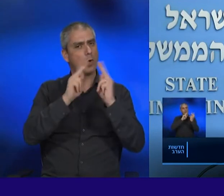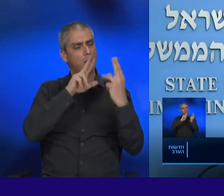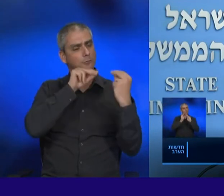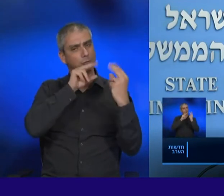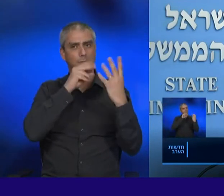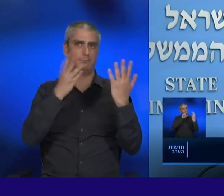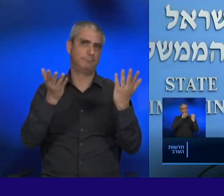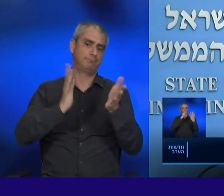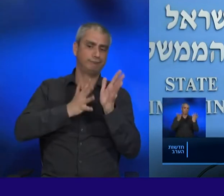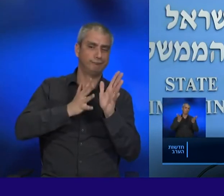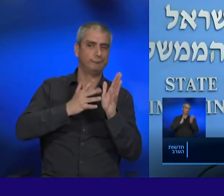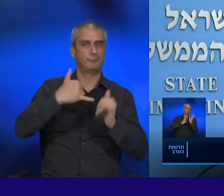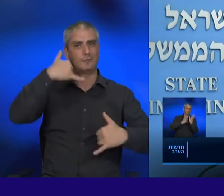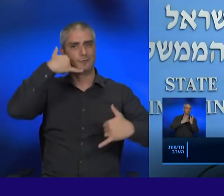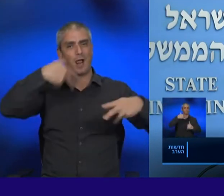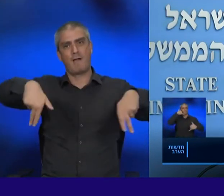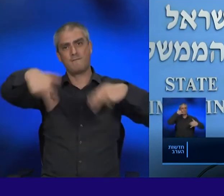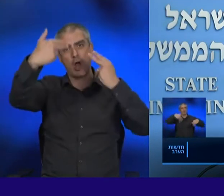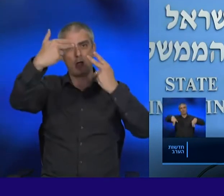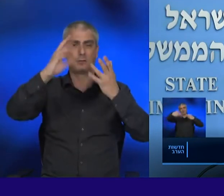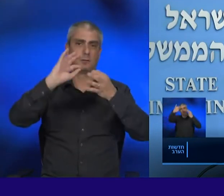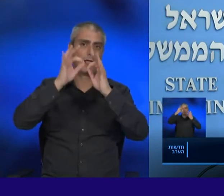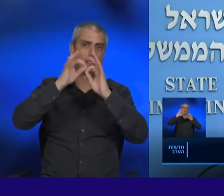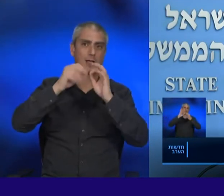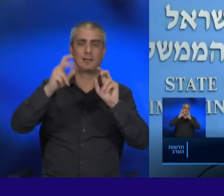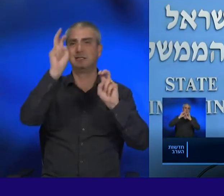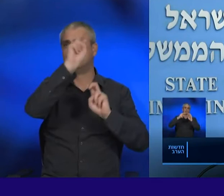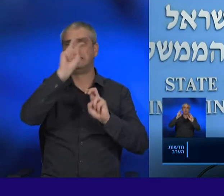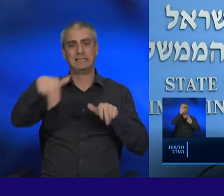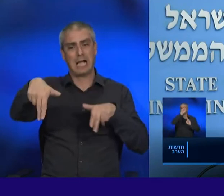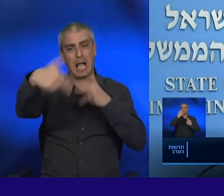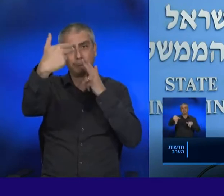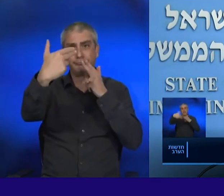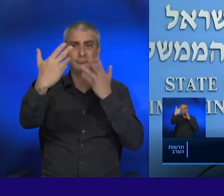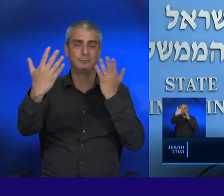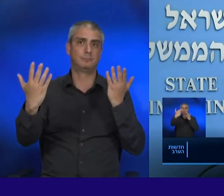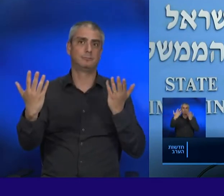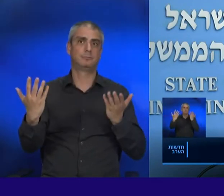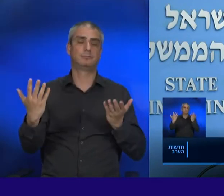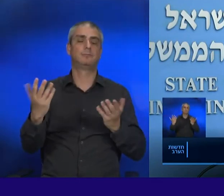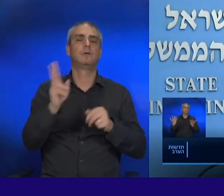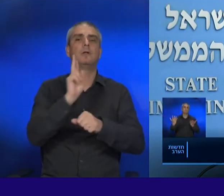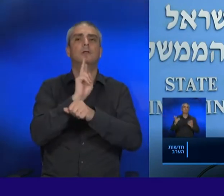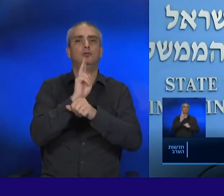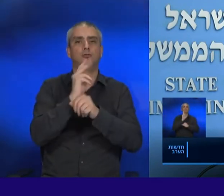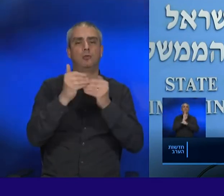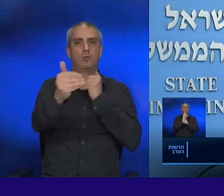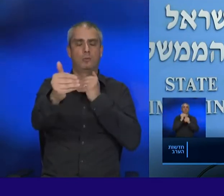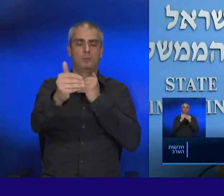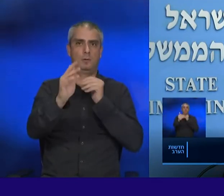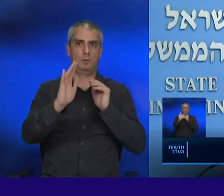בטלפון, באינטרנט, בסקייפ. שימרו על מחק.